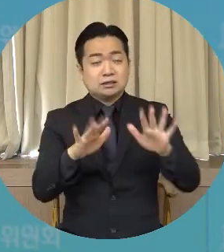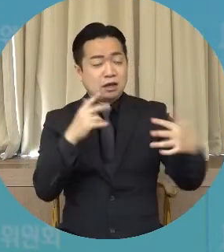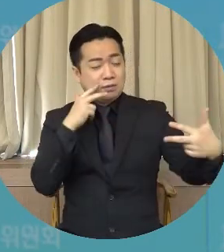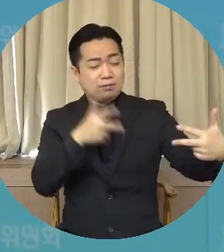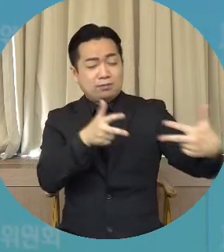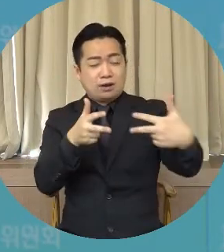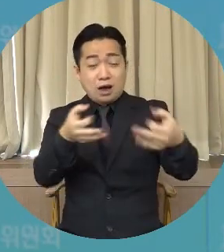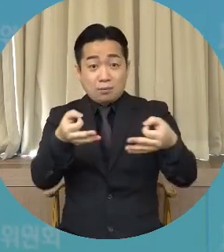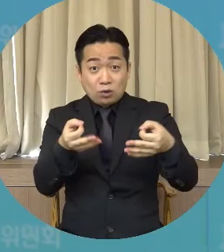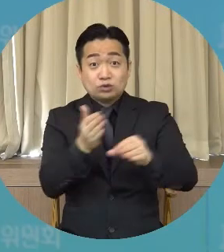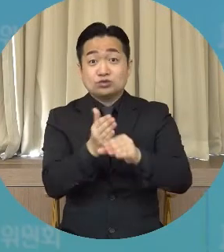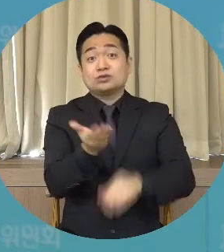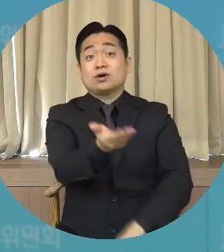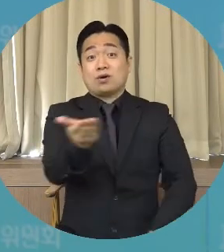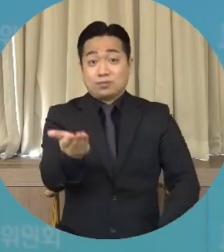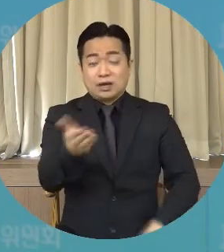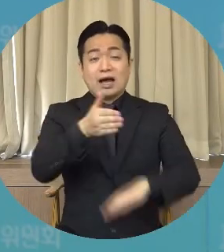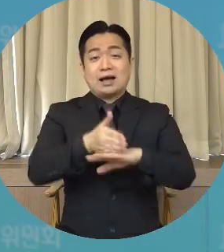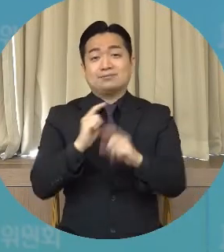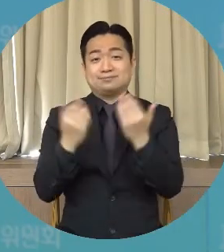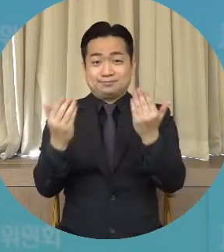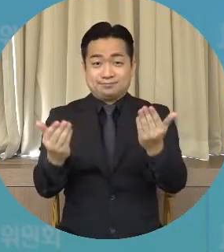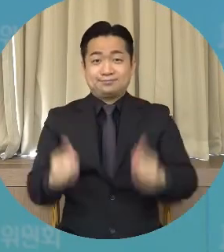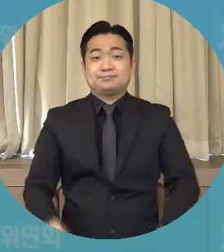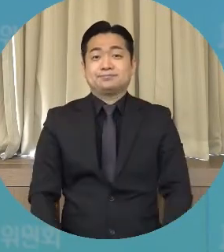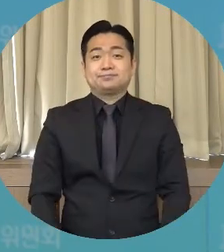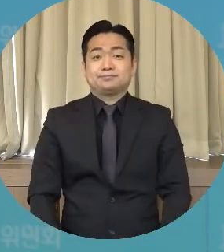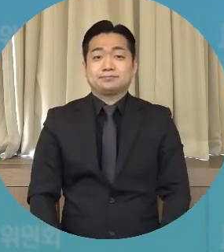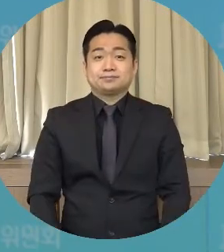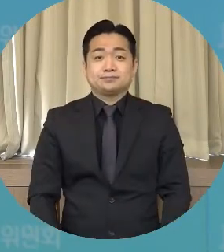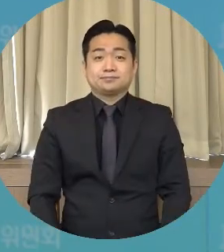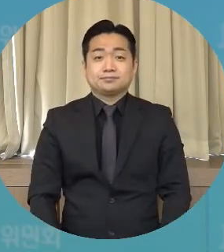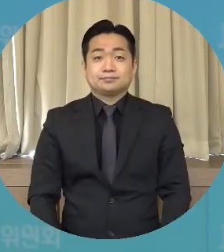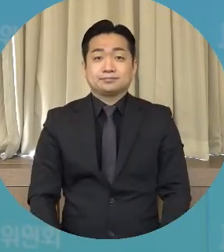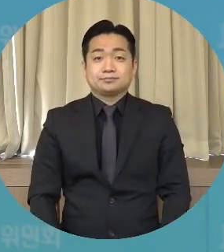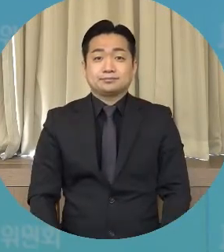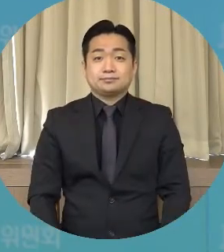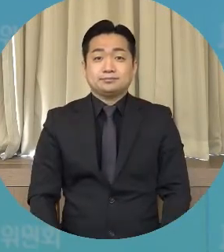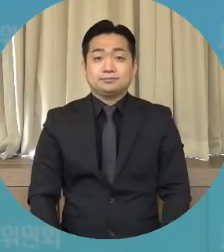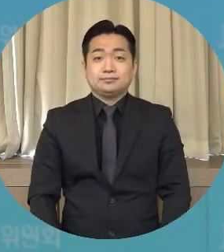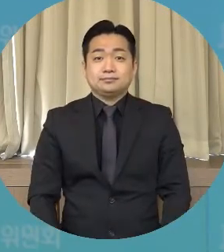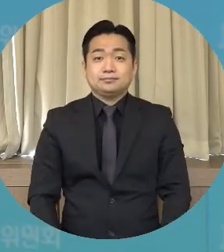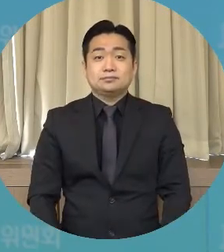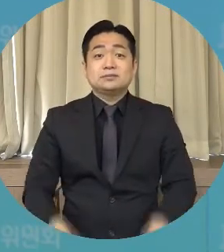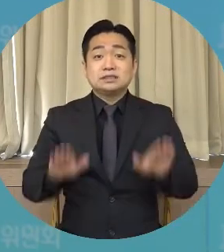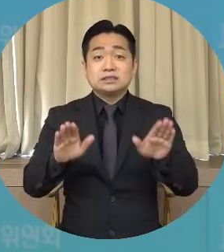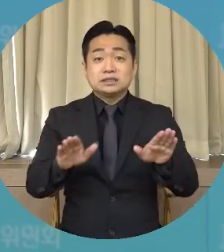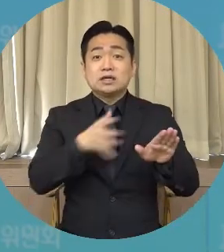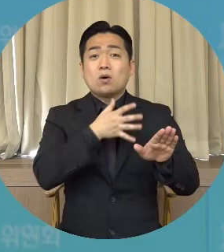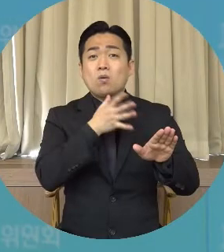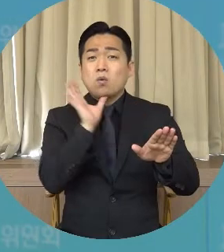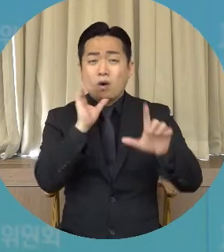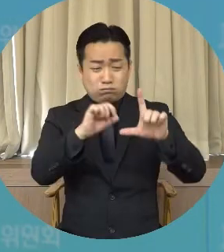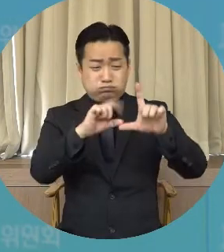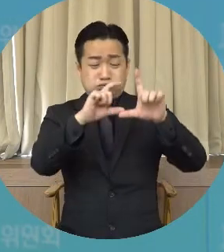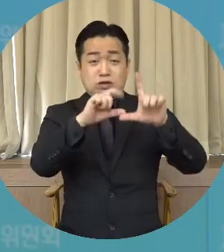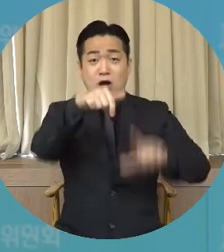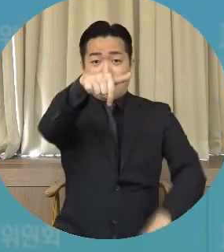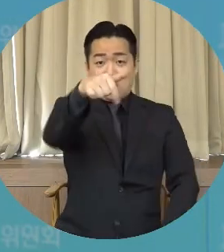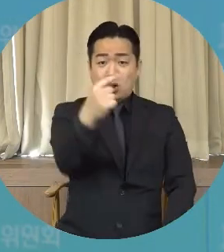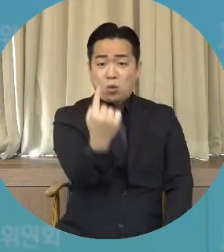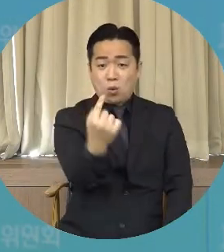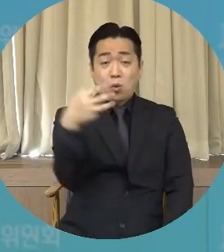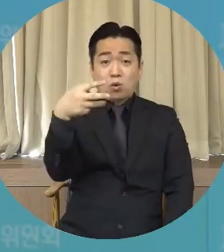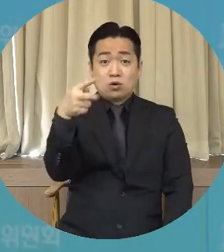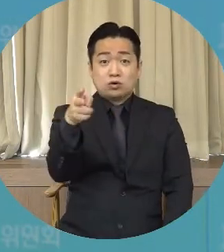주시고 계시는 여러분들께도 감사의 말씀을 드립니다. 고령화 사회라는 용어가 등장한 지